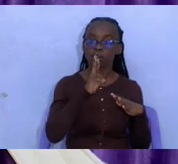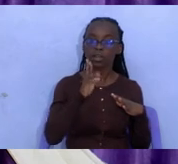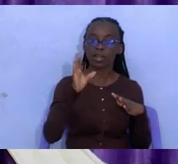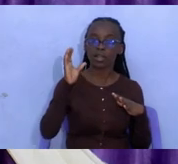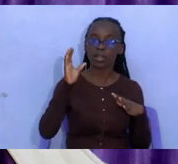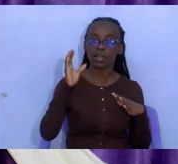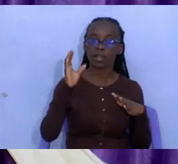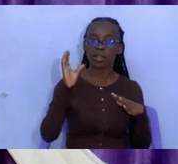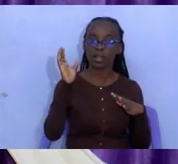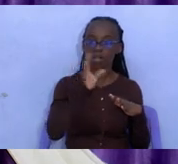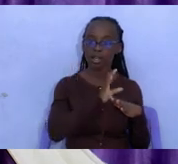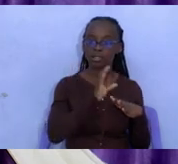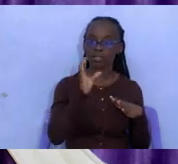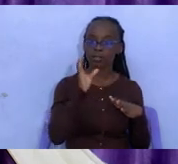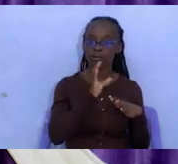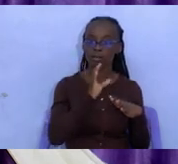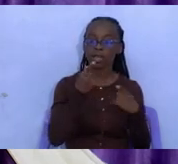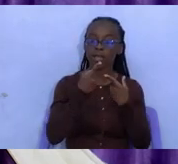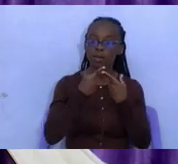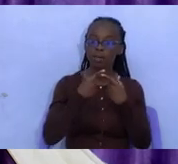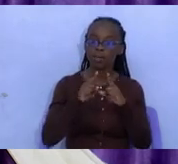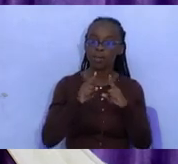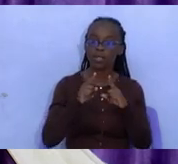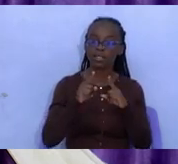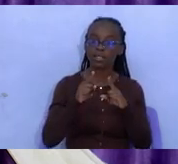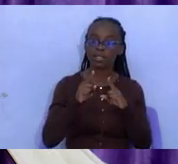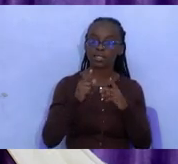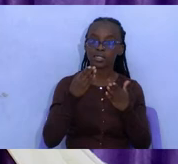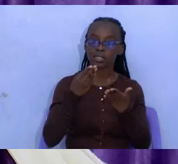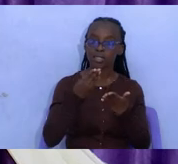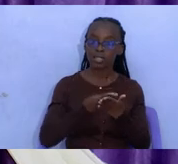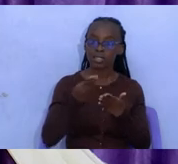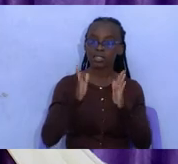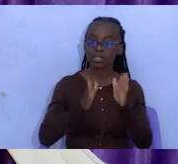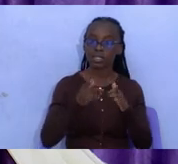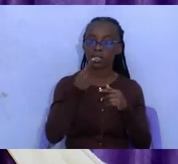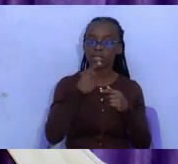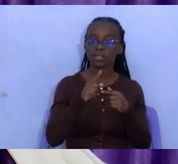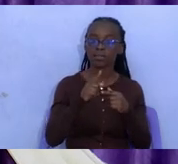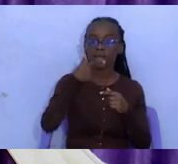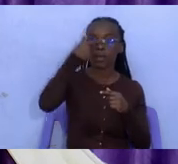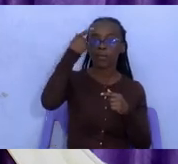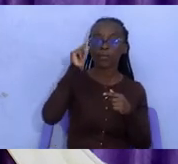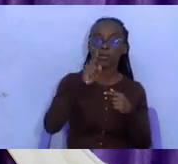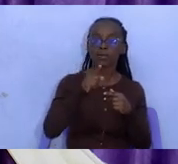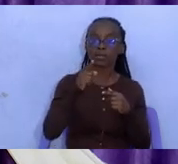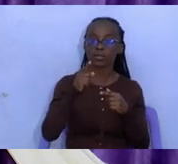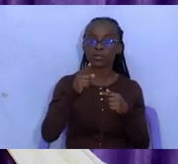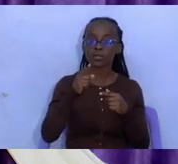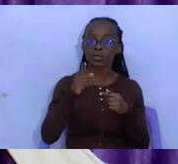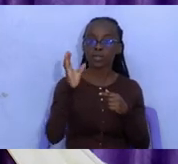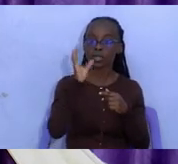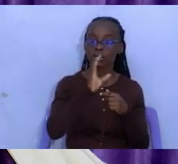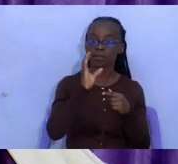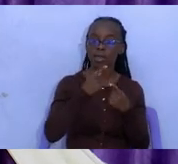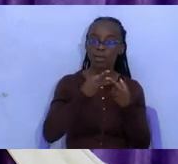"Hey, wewe kweli ni kwa sababu wewe ni mteja siwezi kukufukuza, lakini sisiki kama